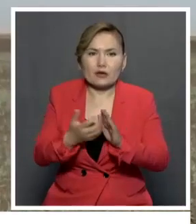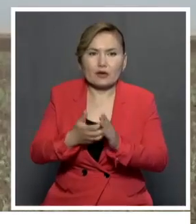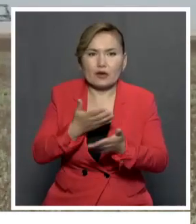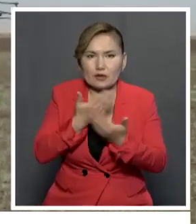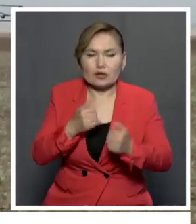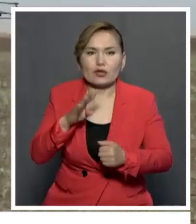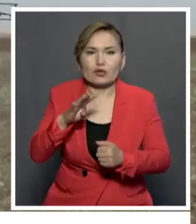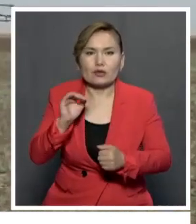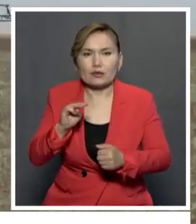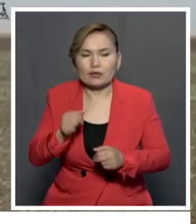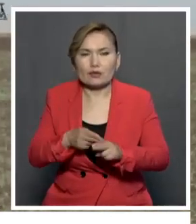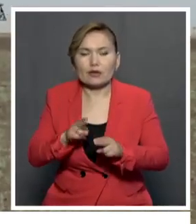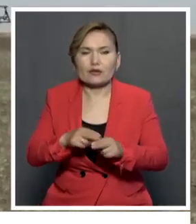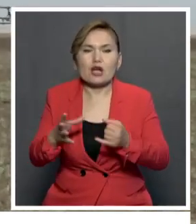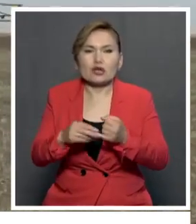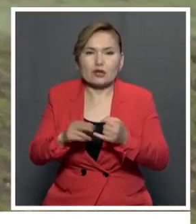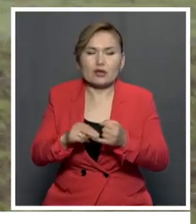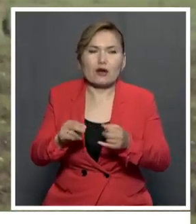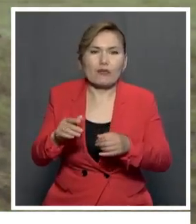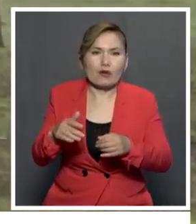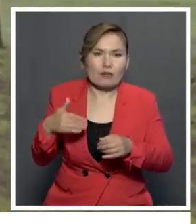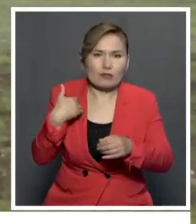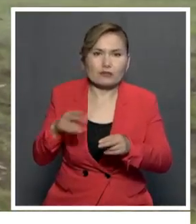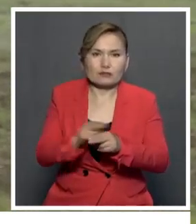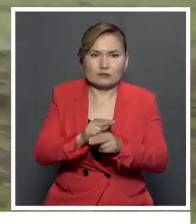мың тоннадай минералды тыңайтқыштарды үлестірілген.